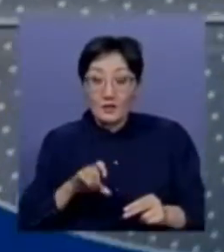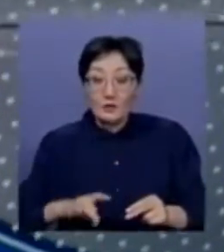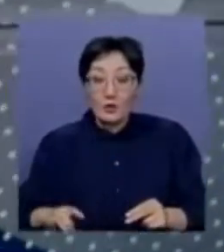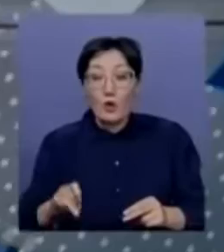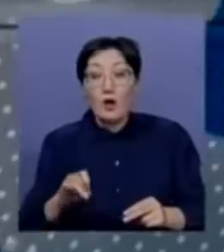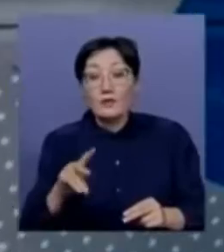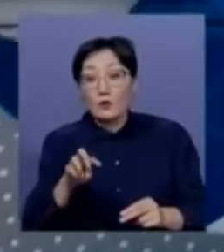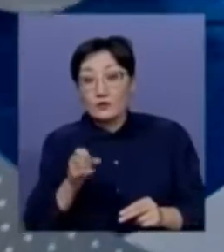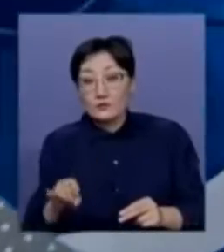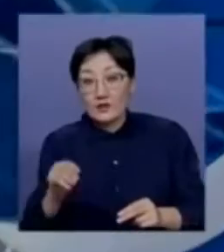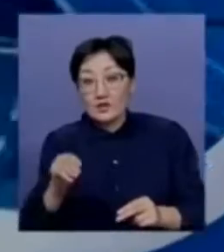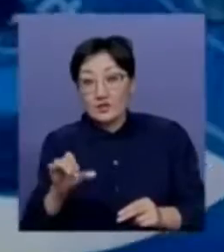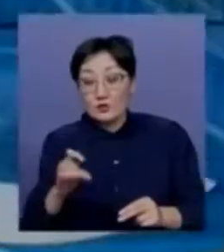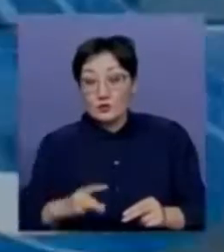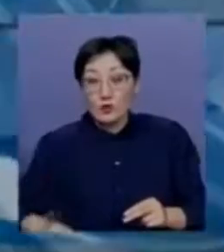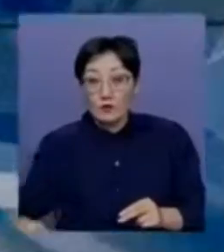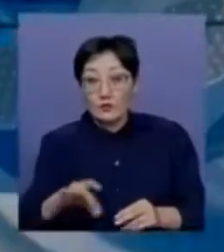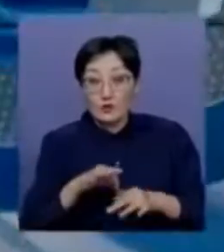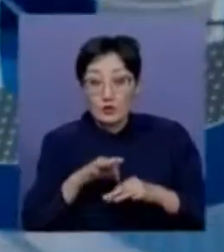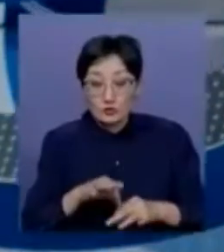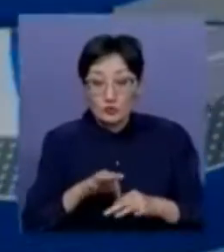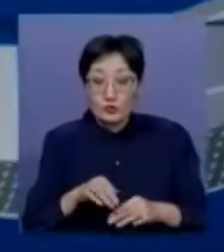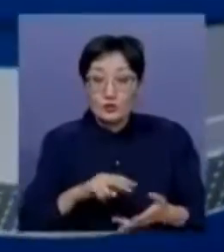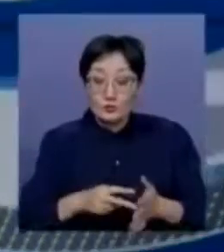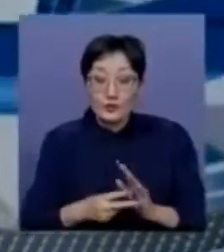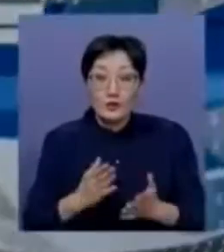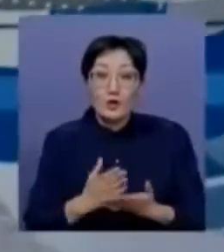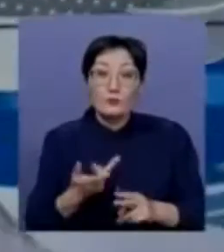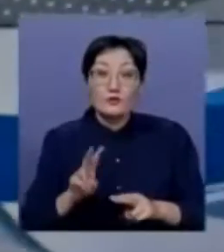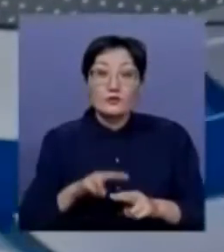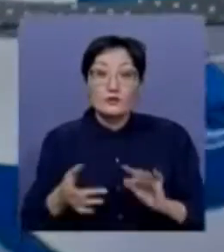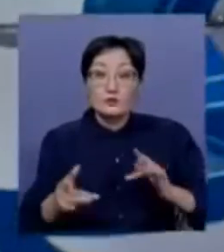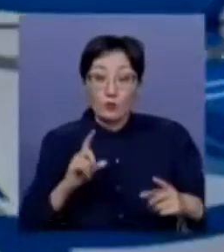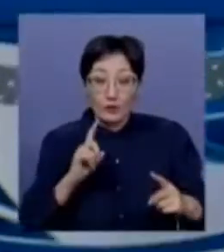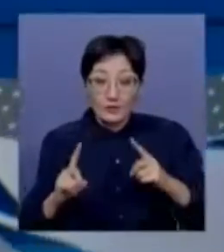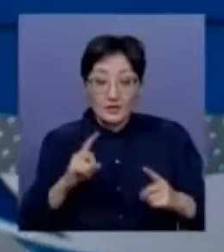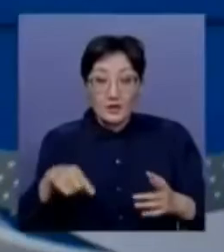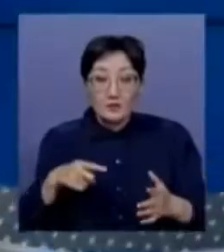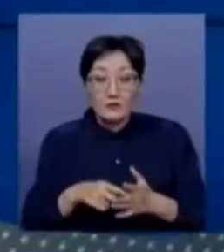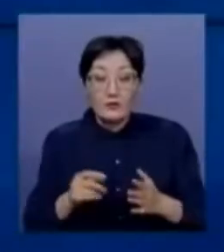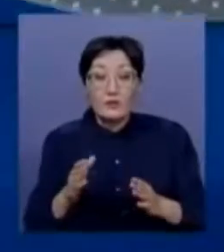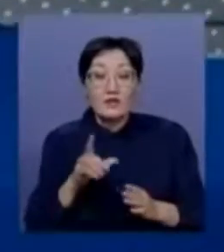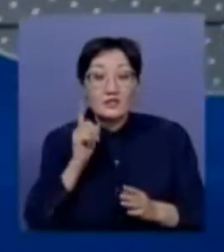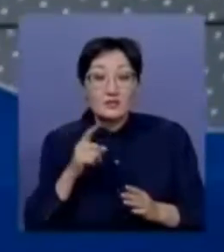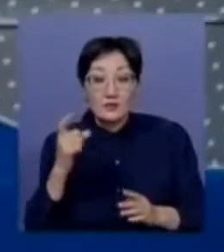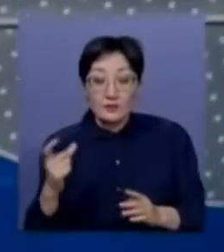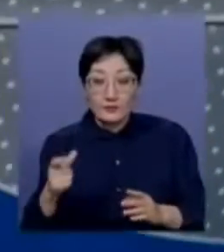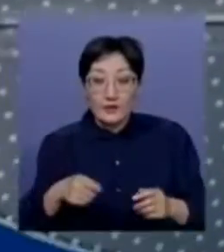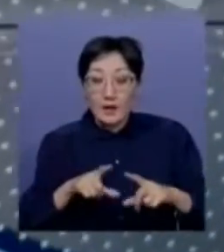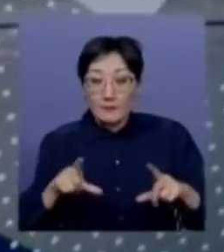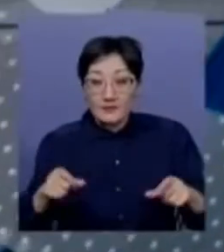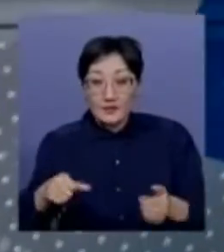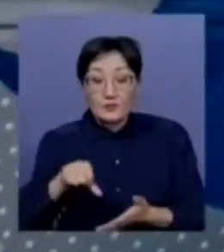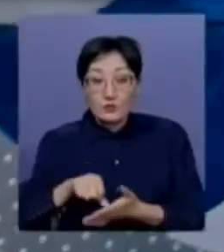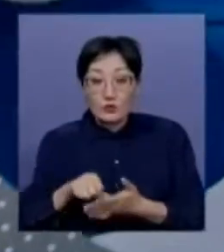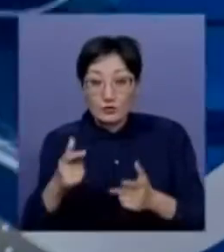Наурызбай және Жетісу аудандарында жүргізу жоспарланып отыр. Бұл туралы онлайн-брифингте қалалық жасыл экономика басқармасының өкілі